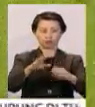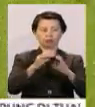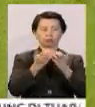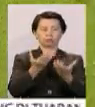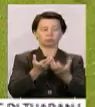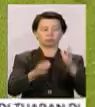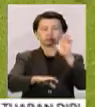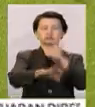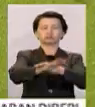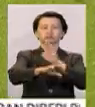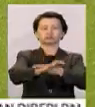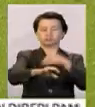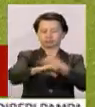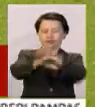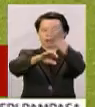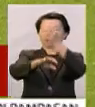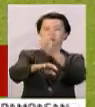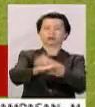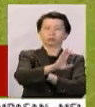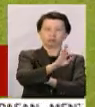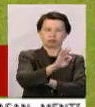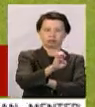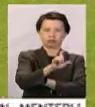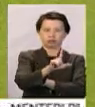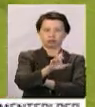bola terkena tangan pemain Felcra FC.